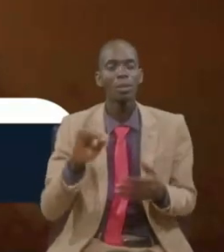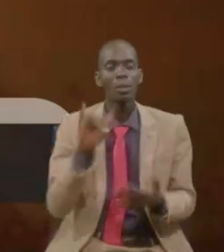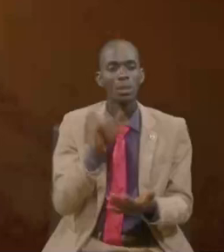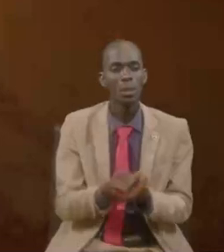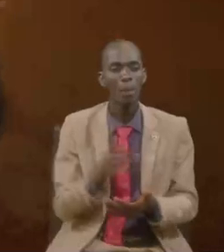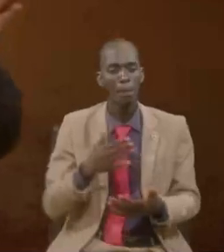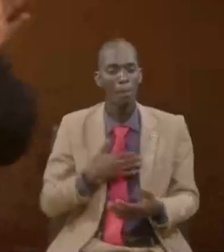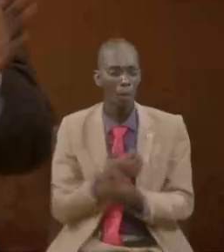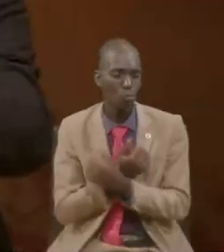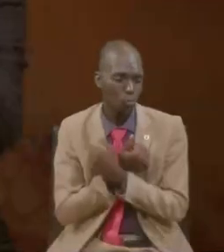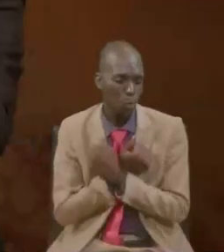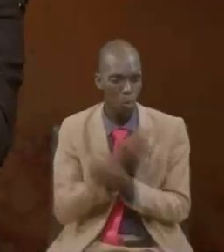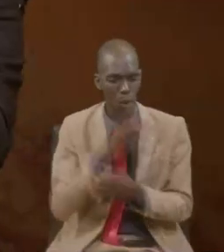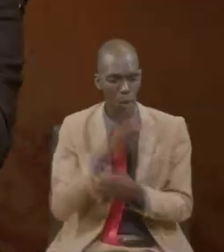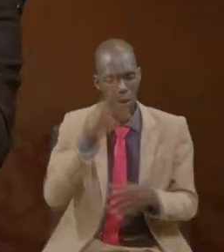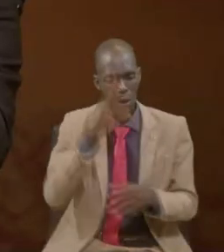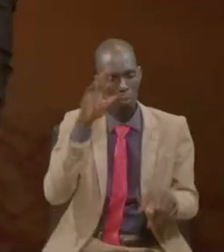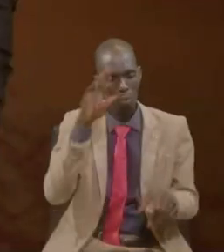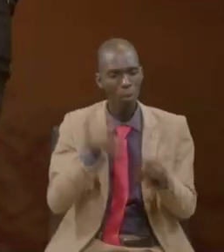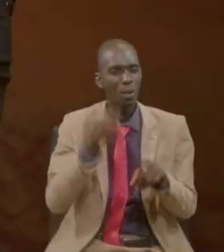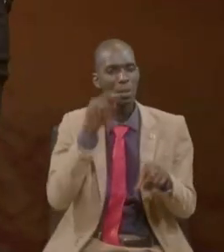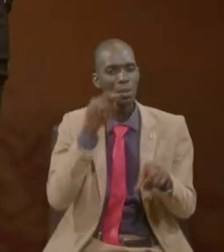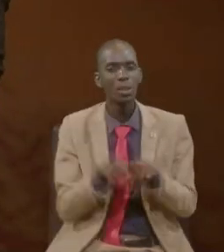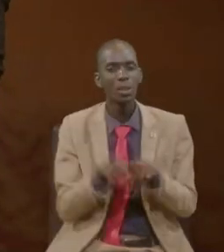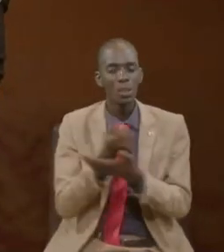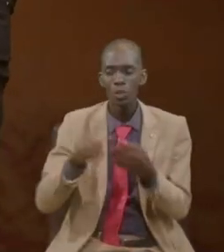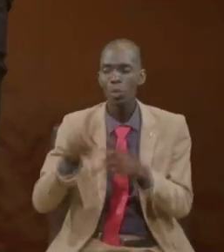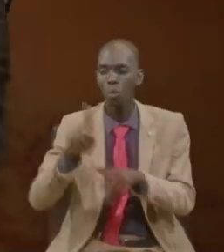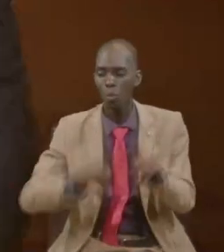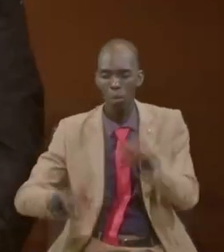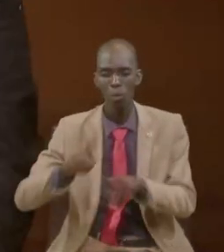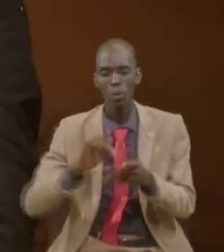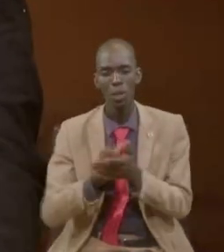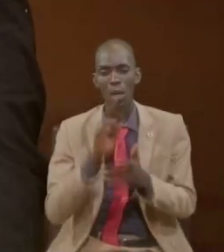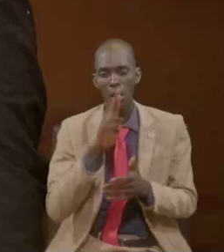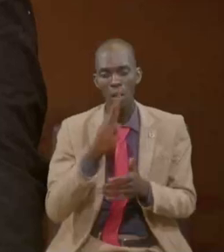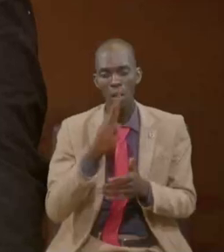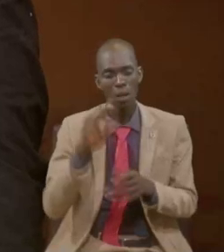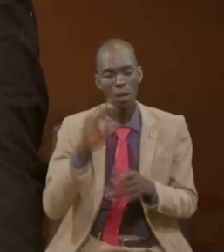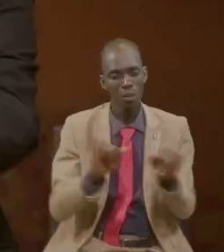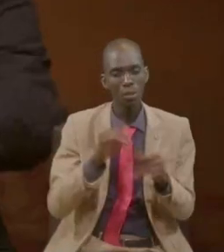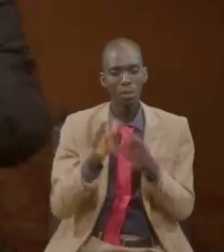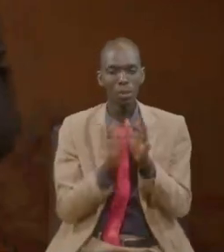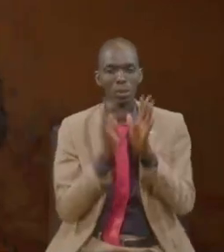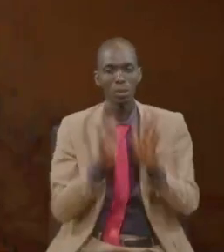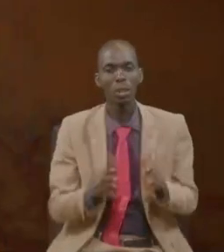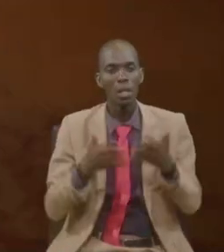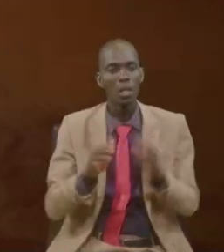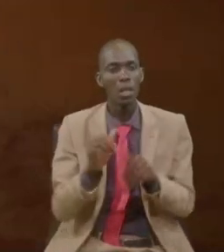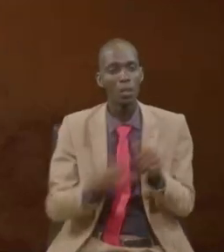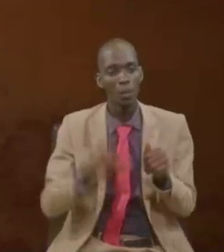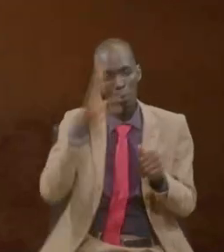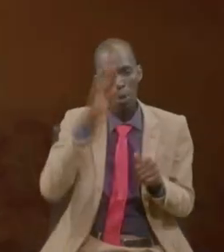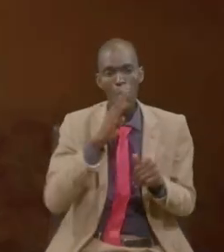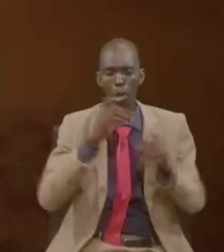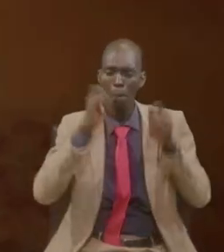pas, mes frères bien-aimés, 19. Sachez-le, mes frères bien-aimés, il écrivait aux frères. Ainsi que